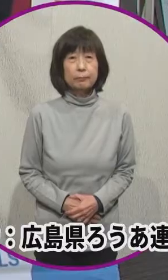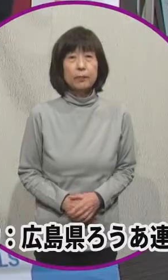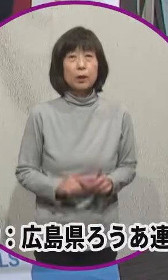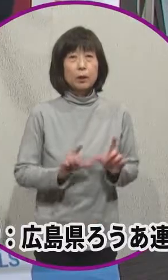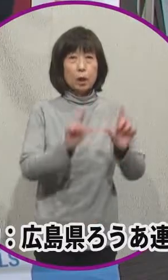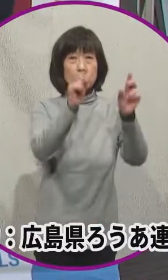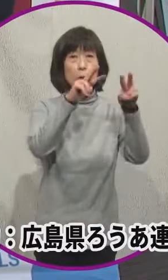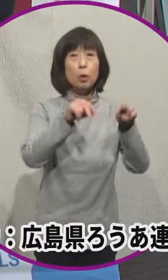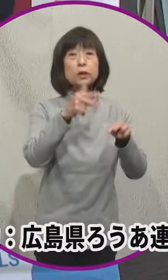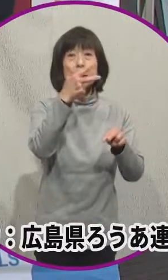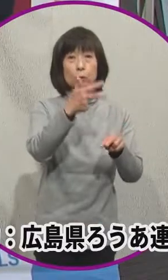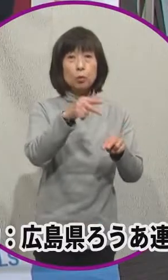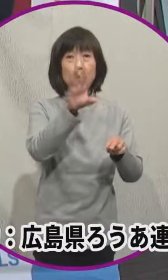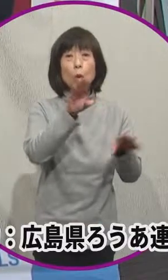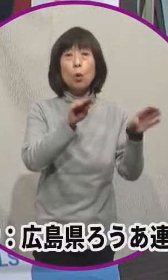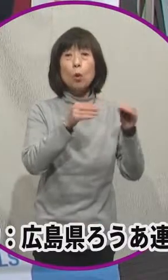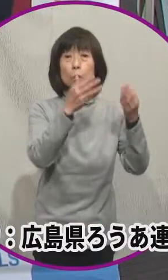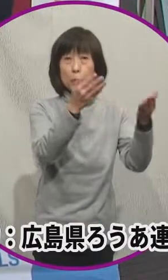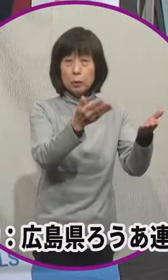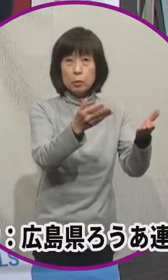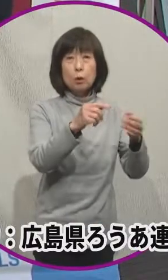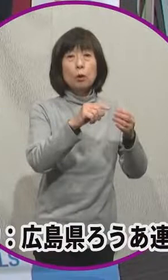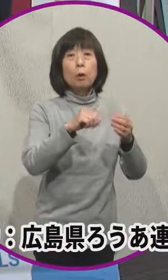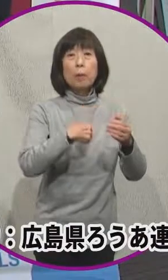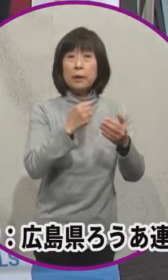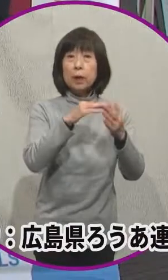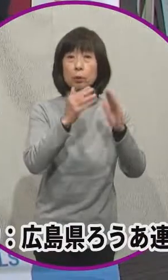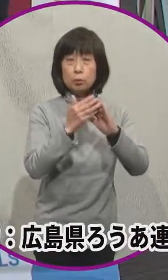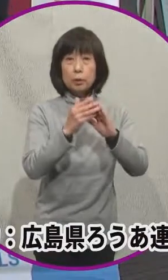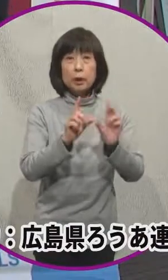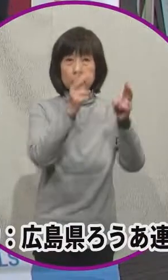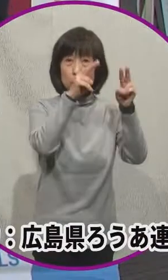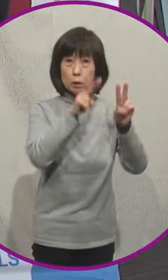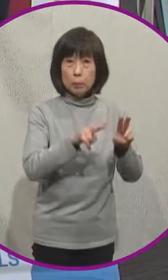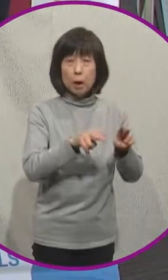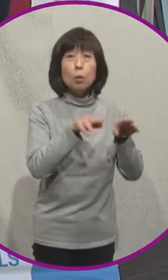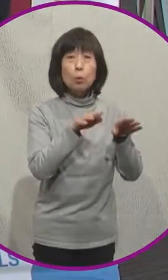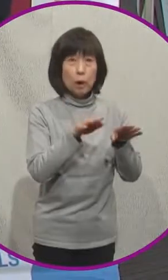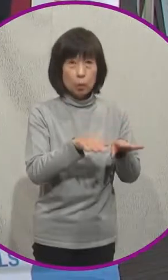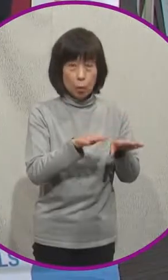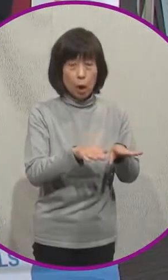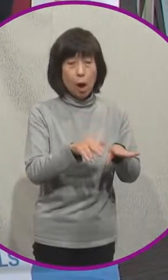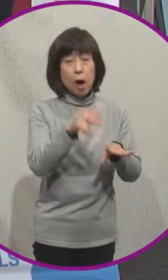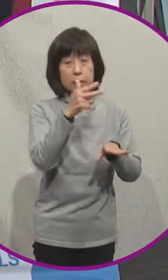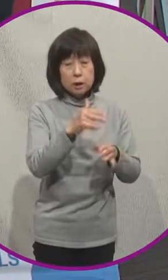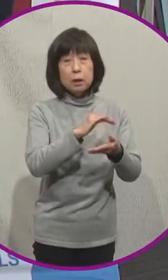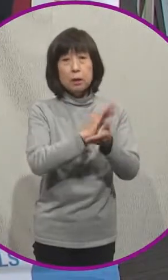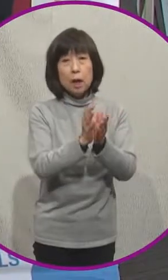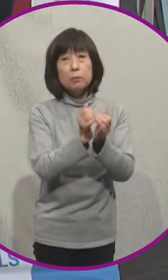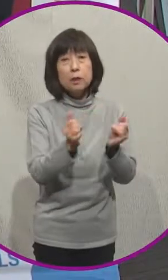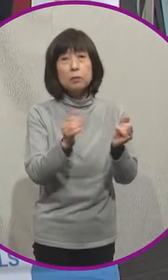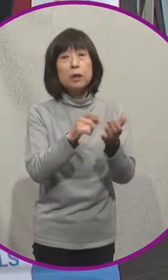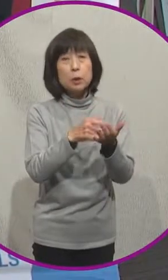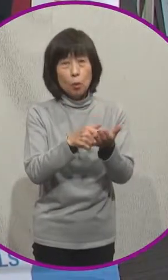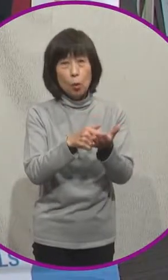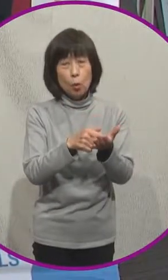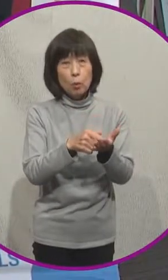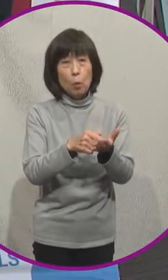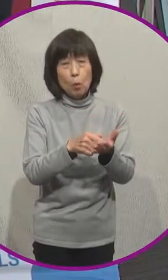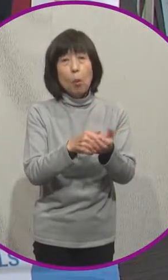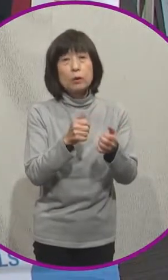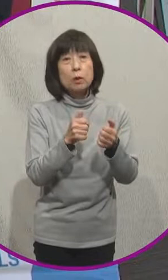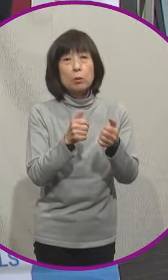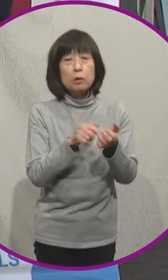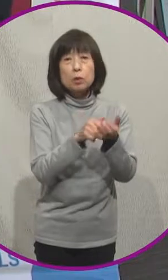東広島市の情報を取るぜする毎ターン東広島今回は市県民税の申告相談について